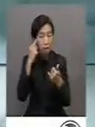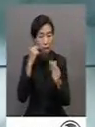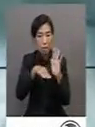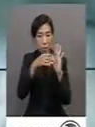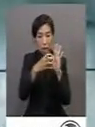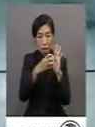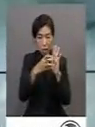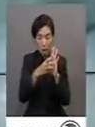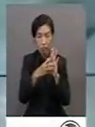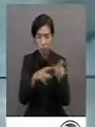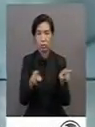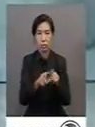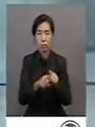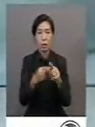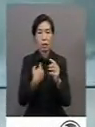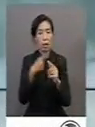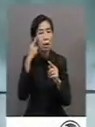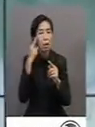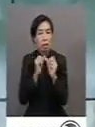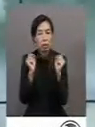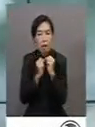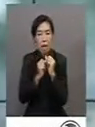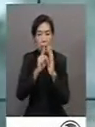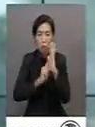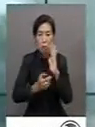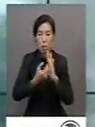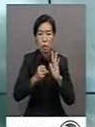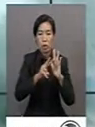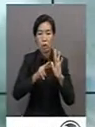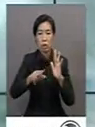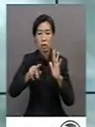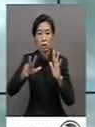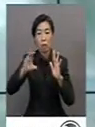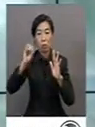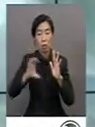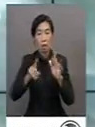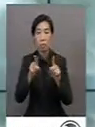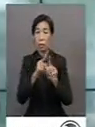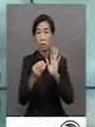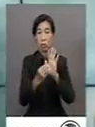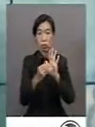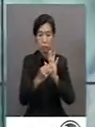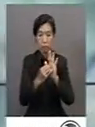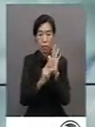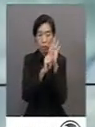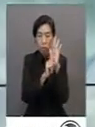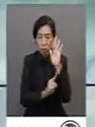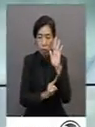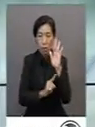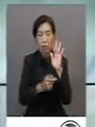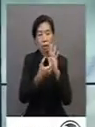างด้านภาคกลางครับก็ทำให้พื้นที่ภาคกลางนั้นอุณหภูมิลดลงได้2ถึง3องศาเซลเซียสเช่นเดียวกับกรุงเทพมหานครอุณหภูมิจะลดล